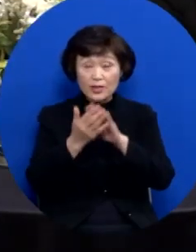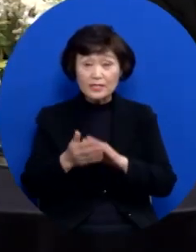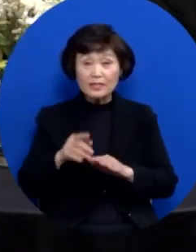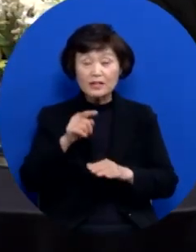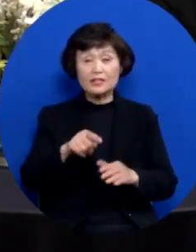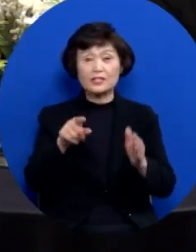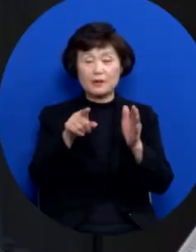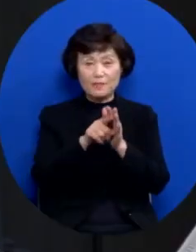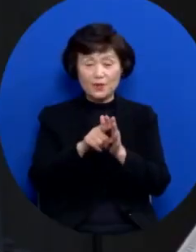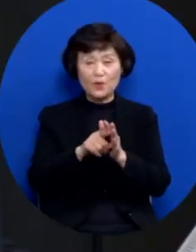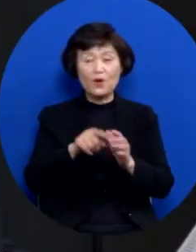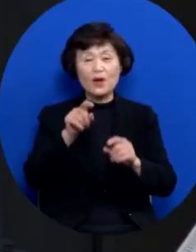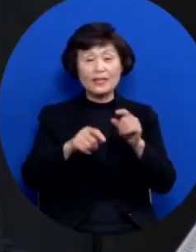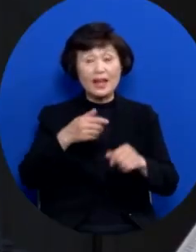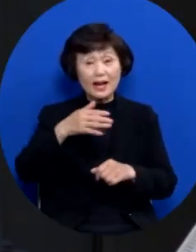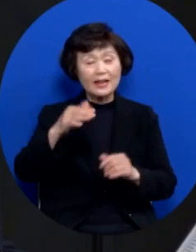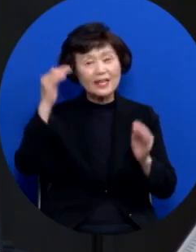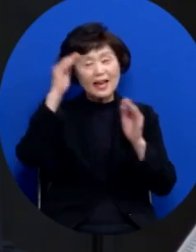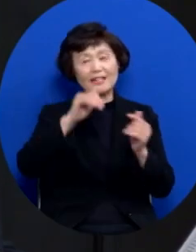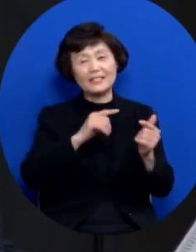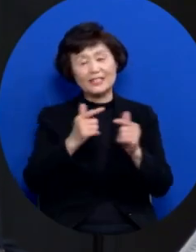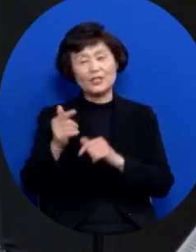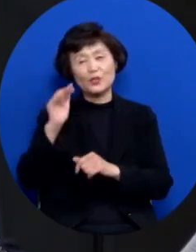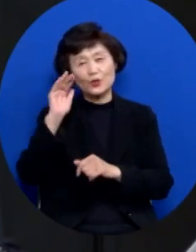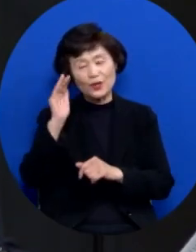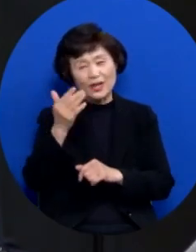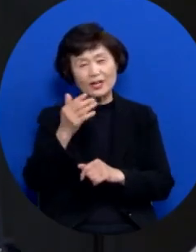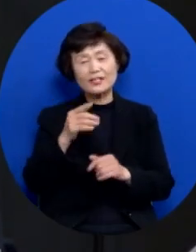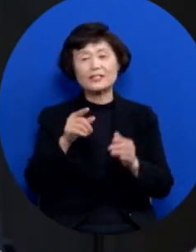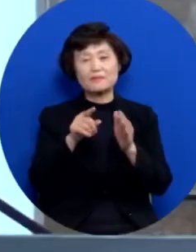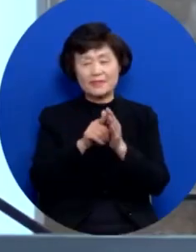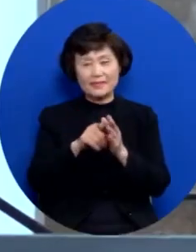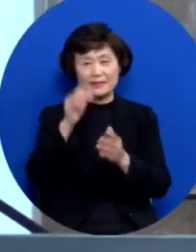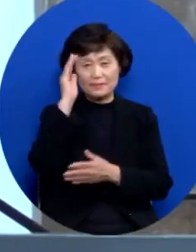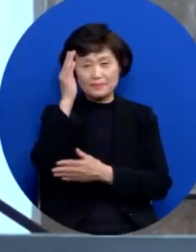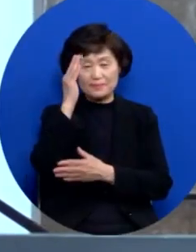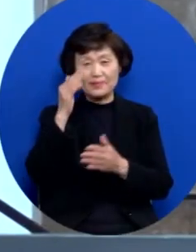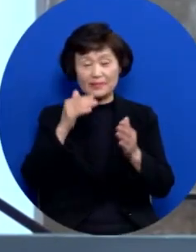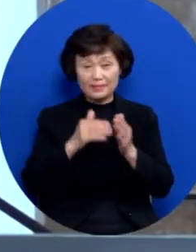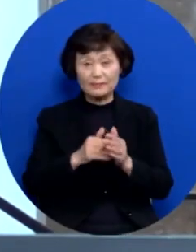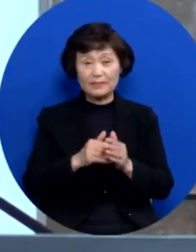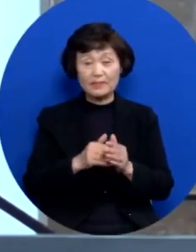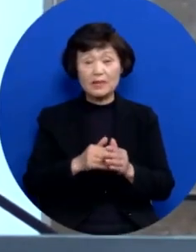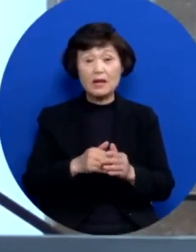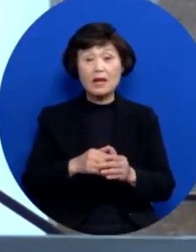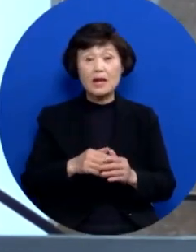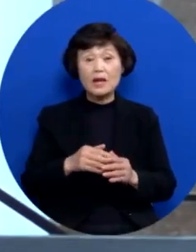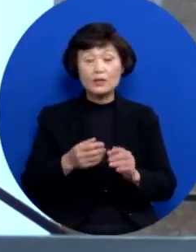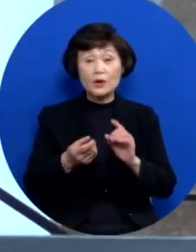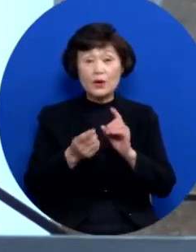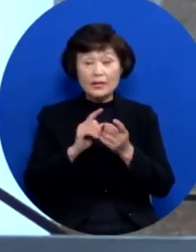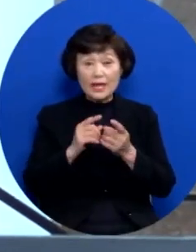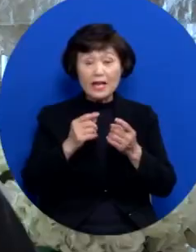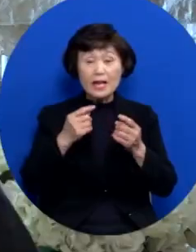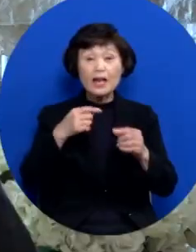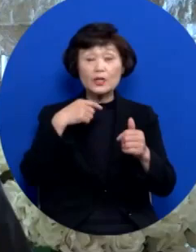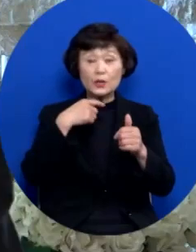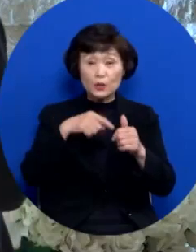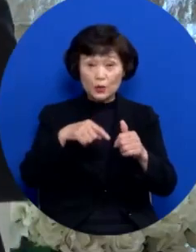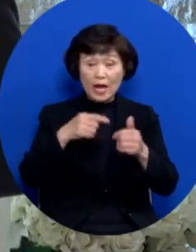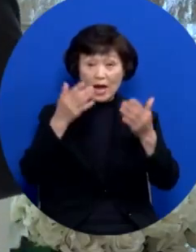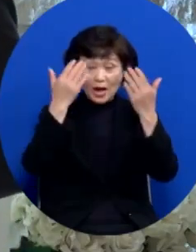나아가는 학생들이 되길 바란다라고 말했습니다 한편 2022년 대한교육기관으로 등록된 나들이마교 칼리지는